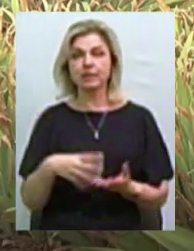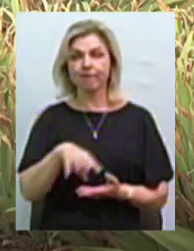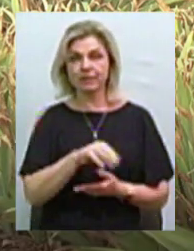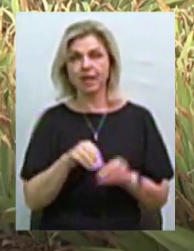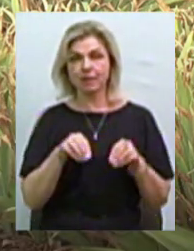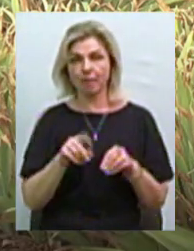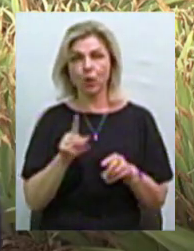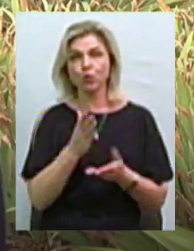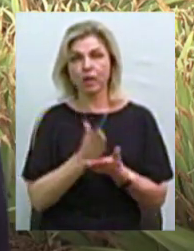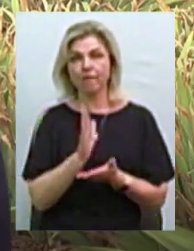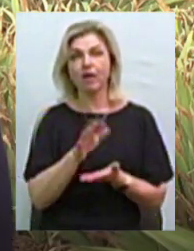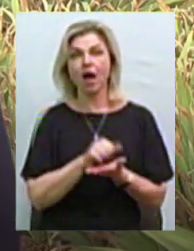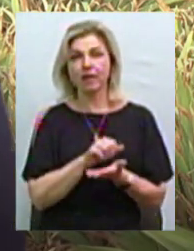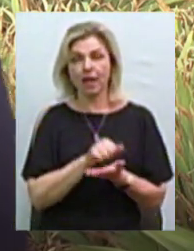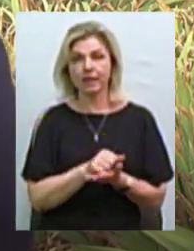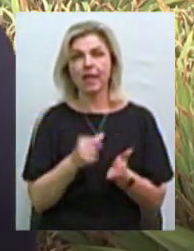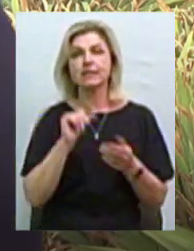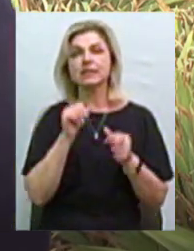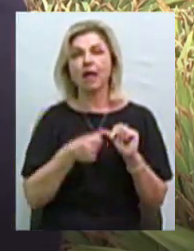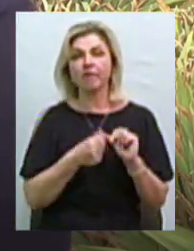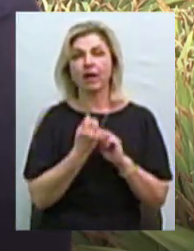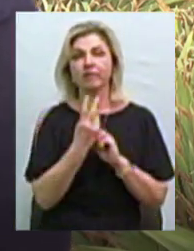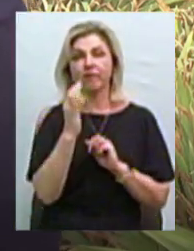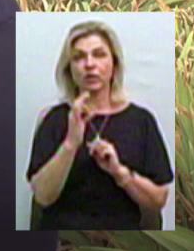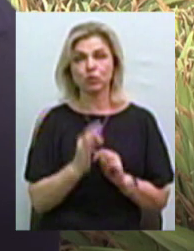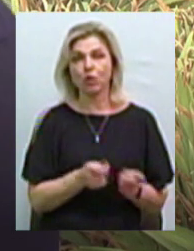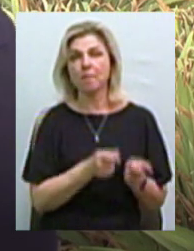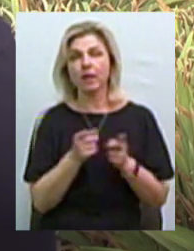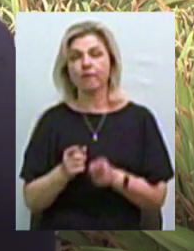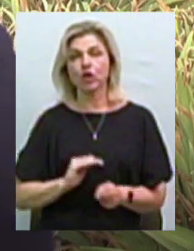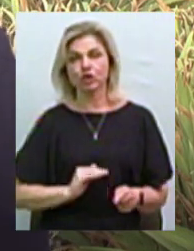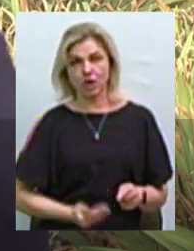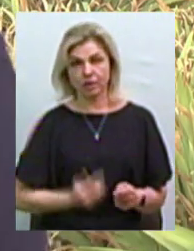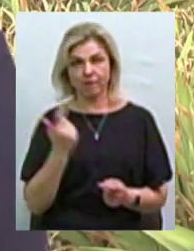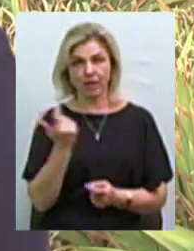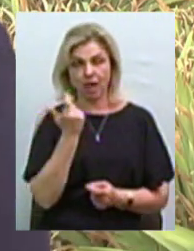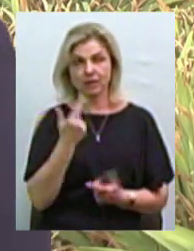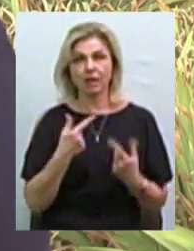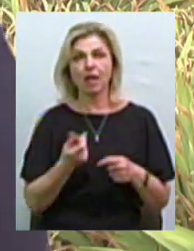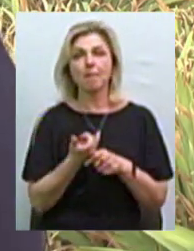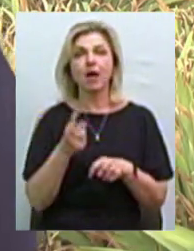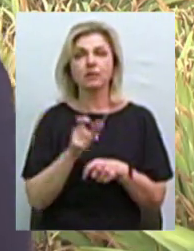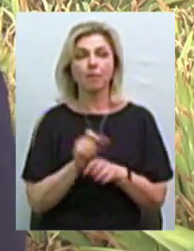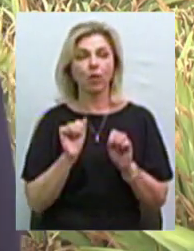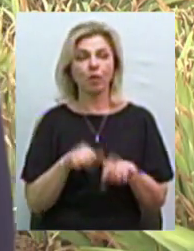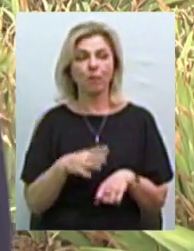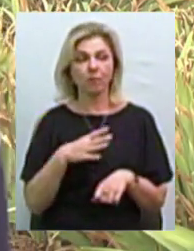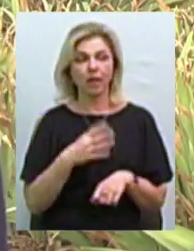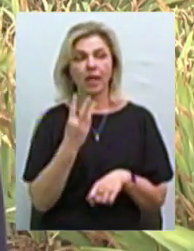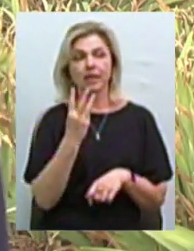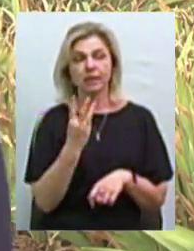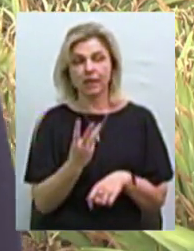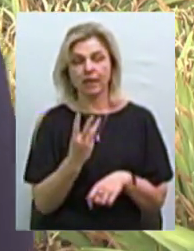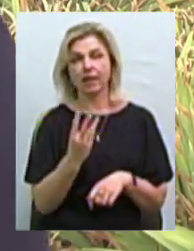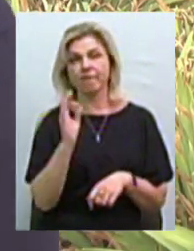в оренді, там, де ставка 12%, перейде в приватну власність, де максимально може ставка бути скільки 3, здається